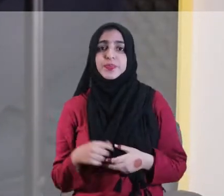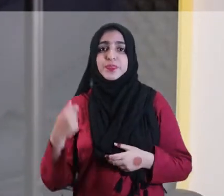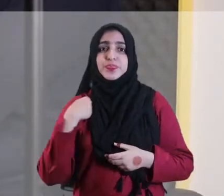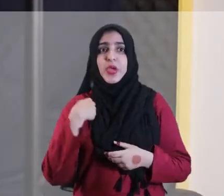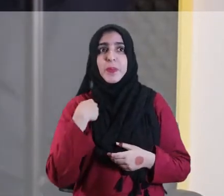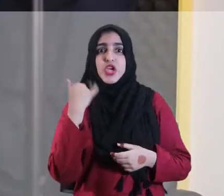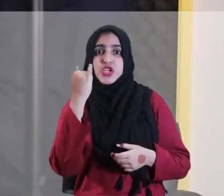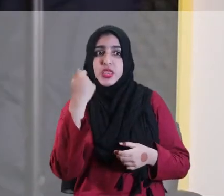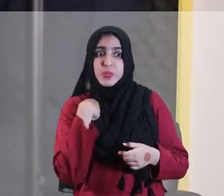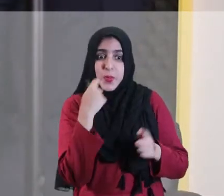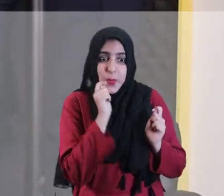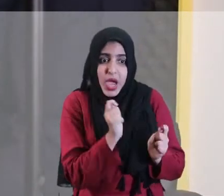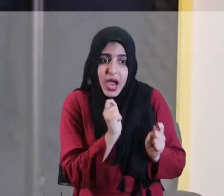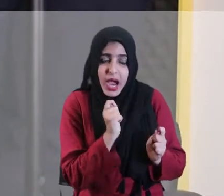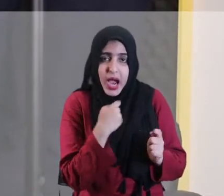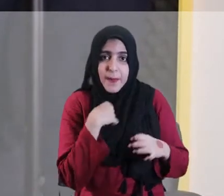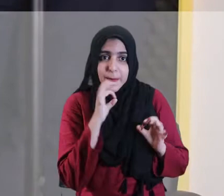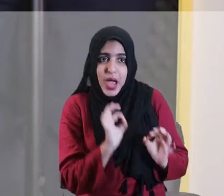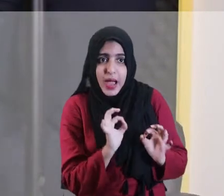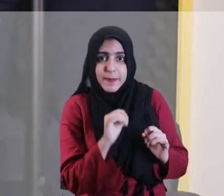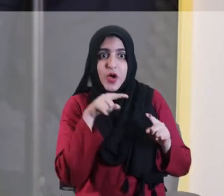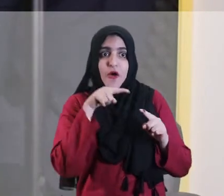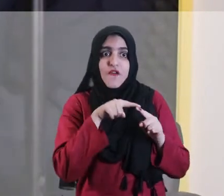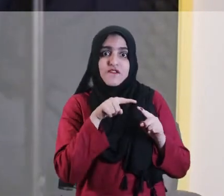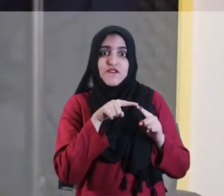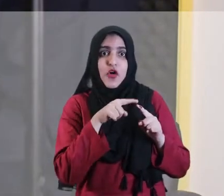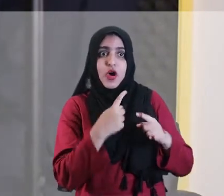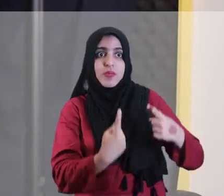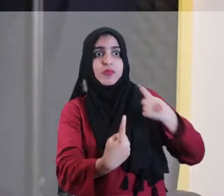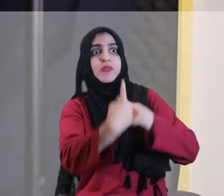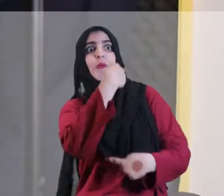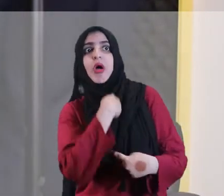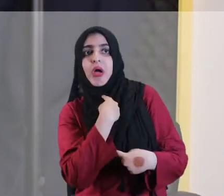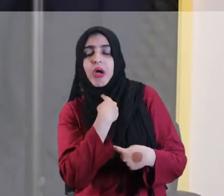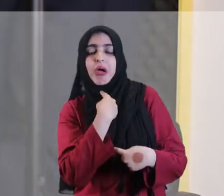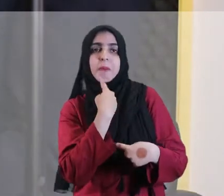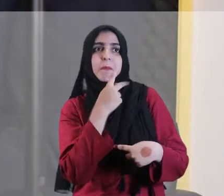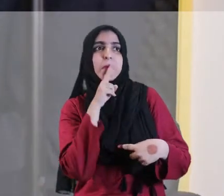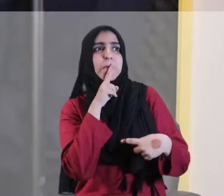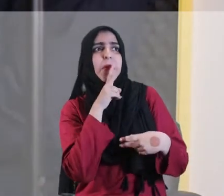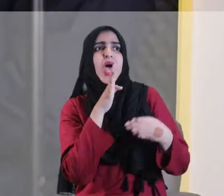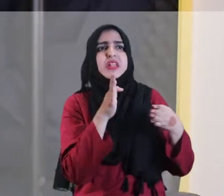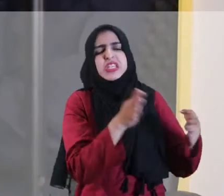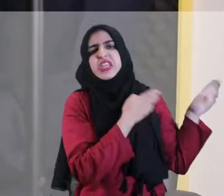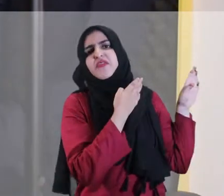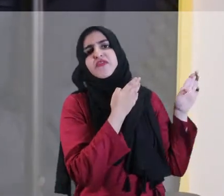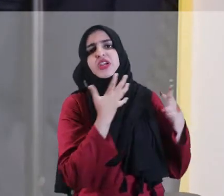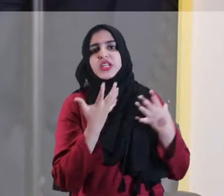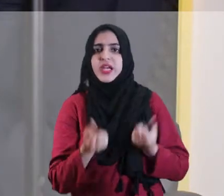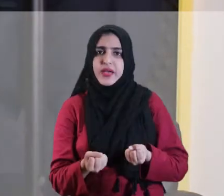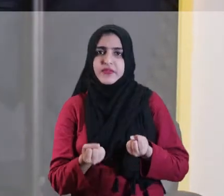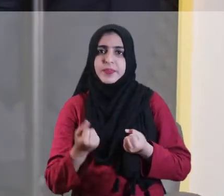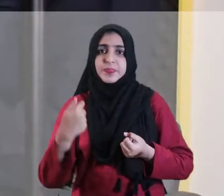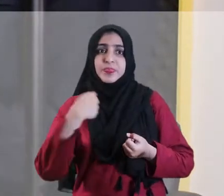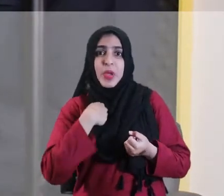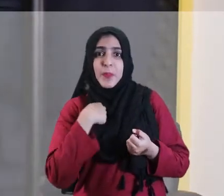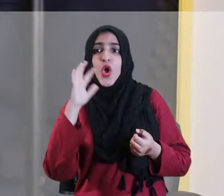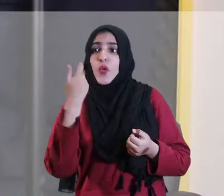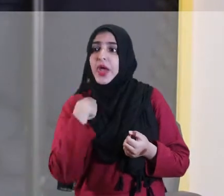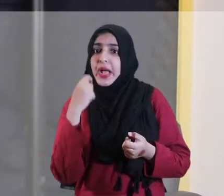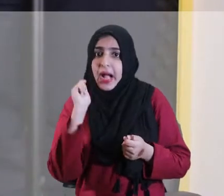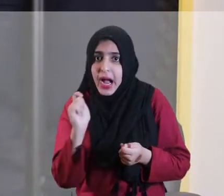उसके कर्म मेरे मन का मोहताज नहीं है उससे मोबाइल रहा है मैं कुछ करूं हमें लगता है मैंने यह किया तो यह मिला